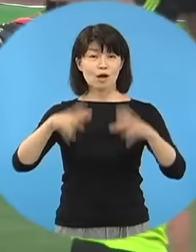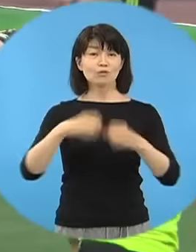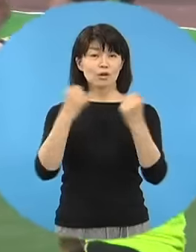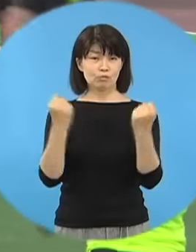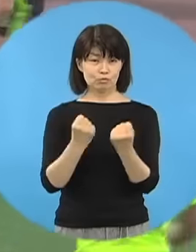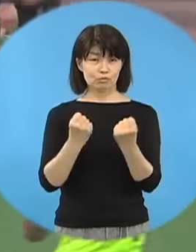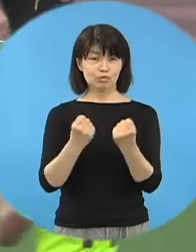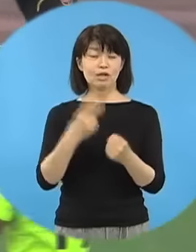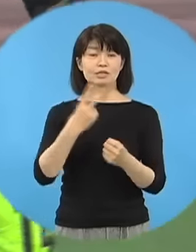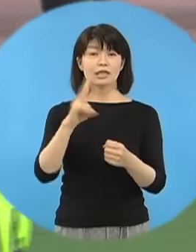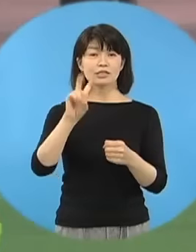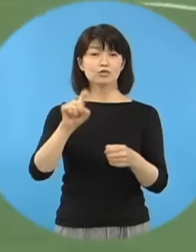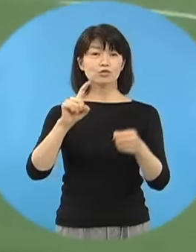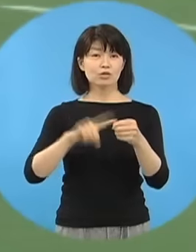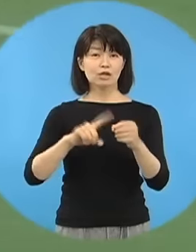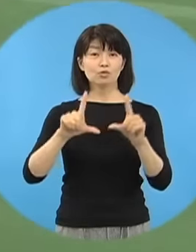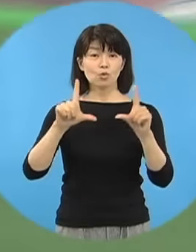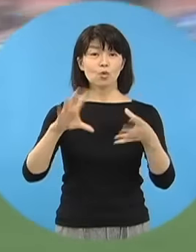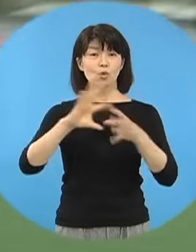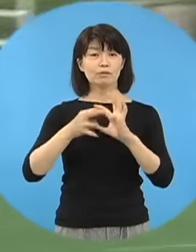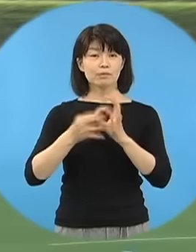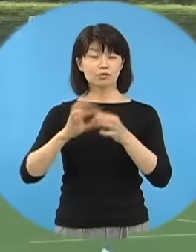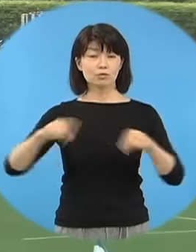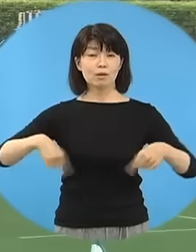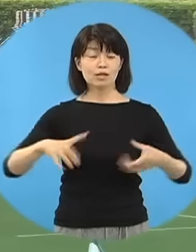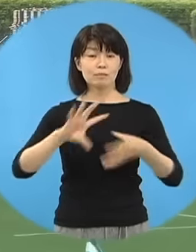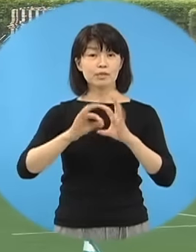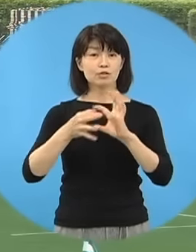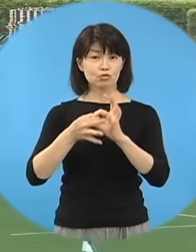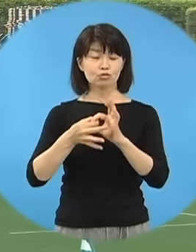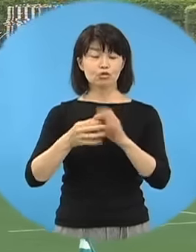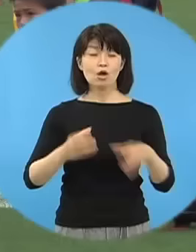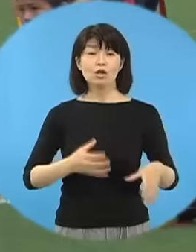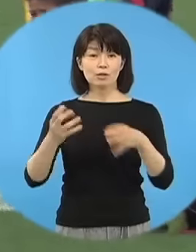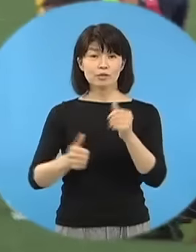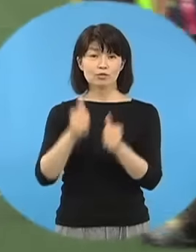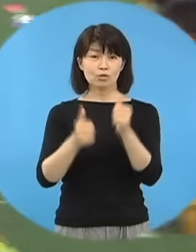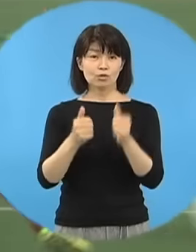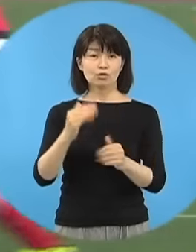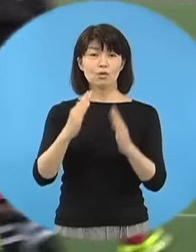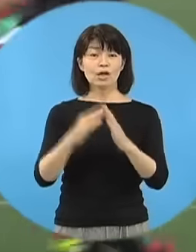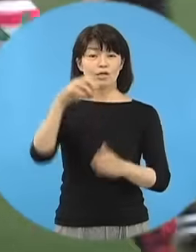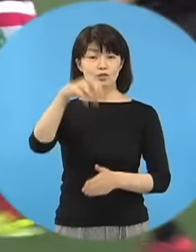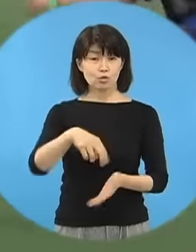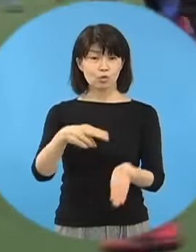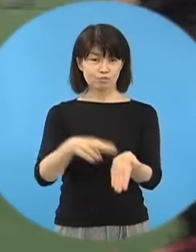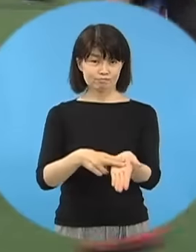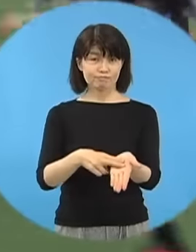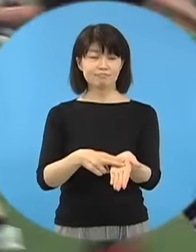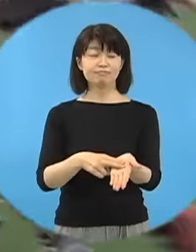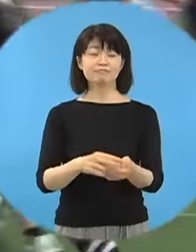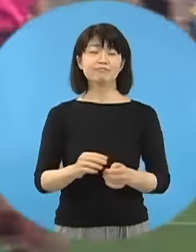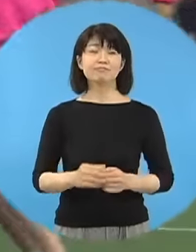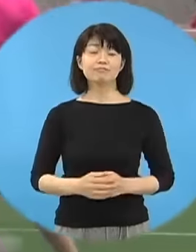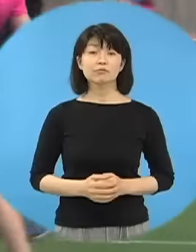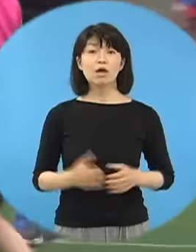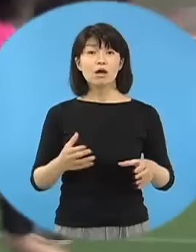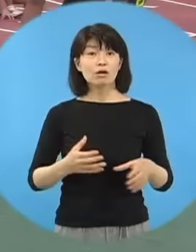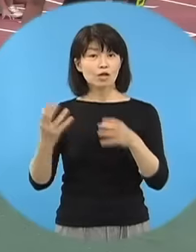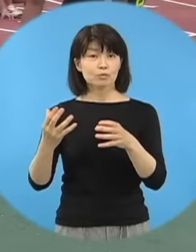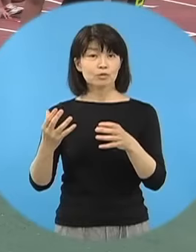カップ2020年東京オリンピックパクラグビ競技の会場となります